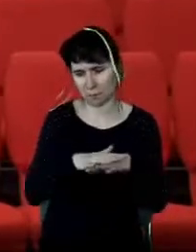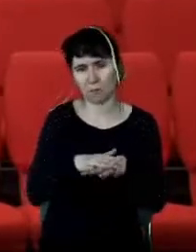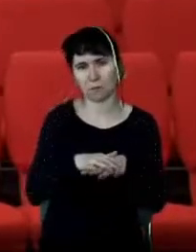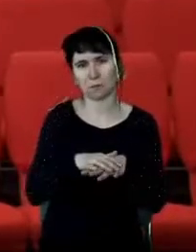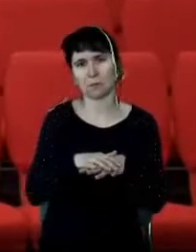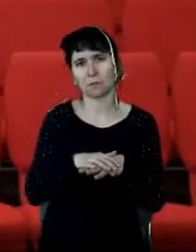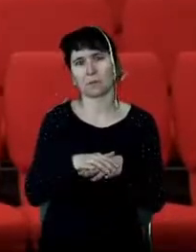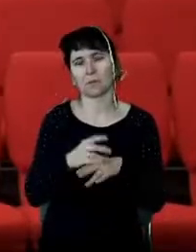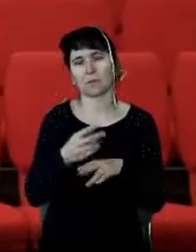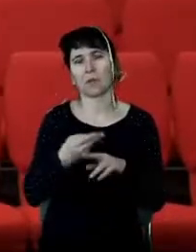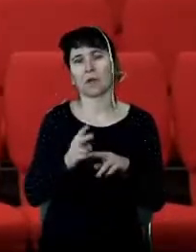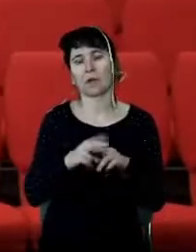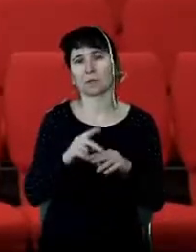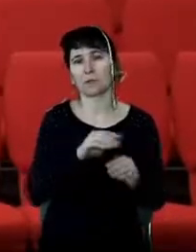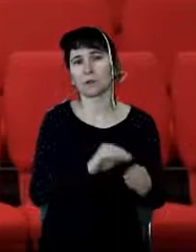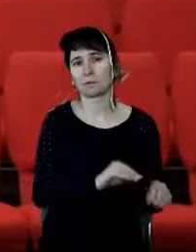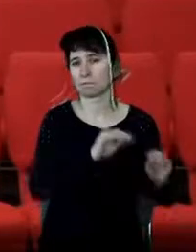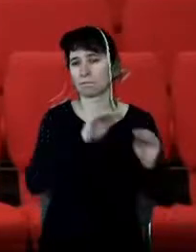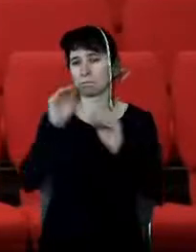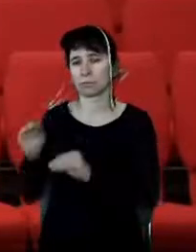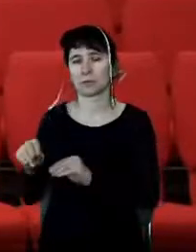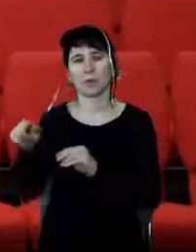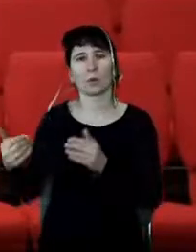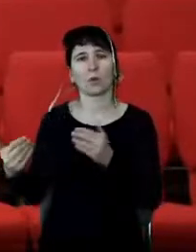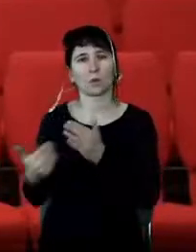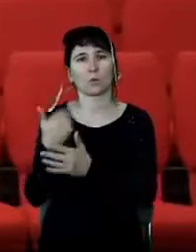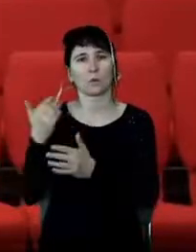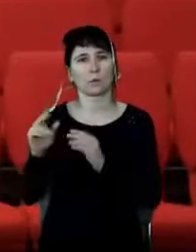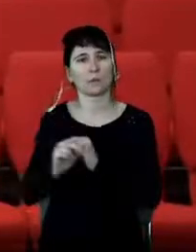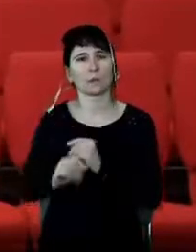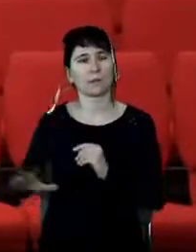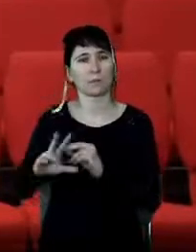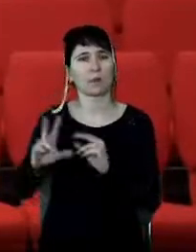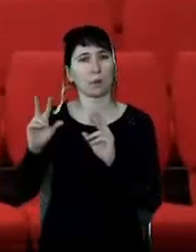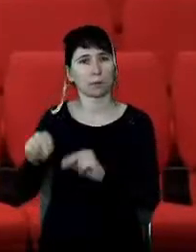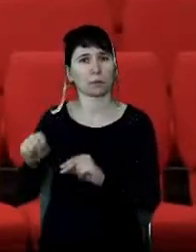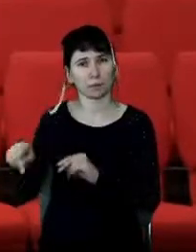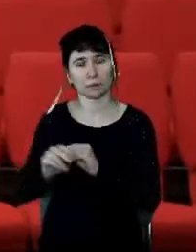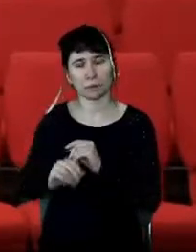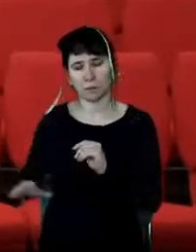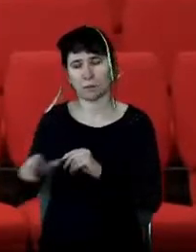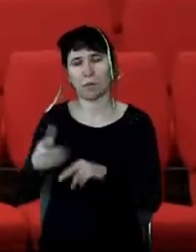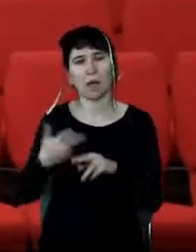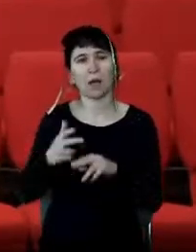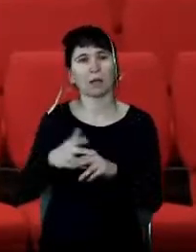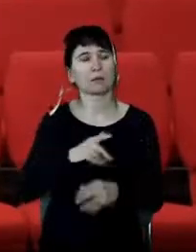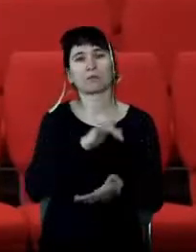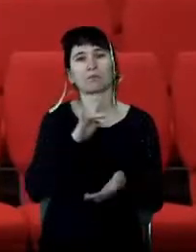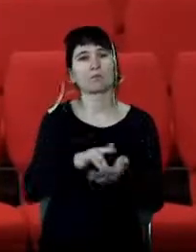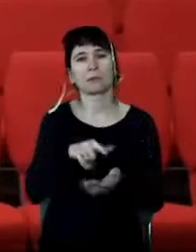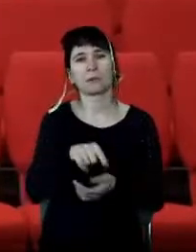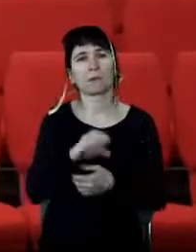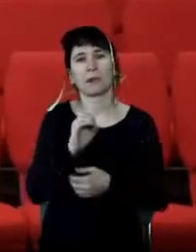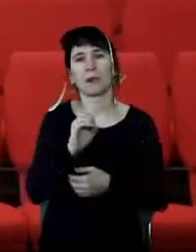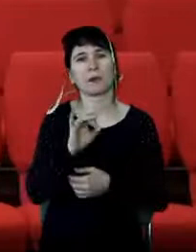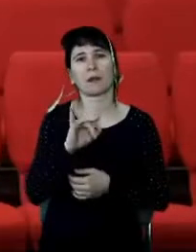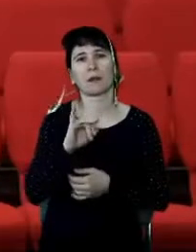коли вони слідували в обітовану землю. Це про місто Єрихон